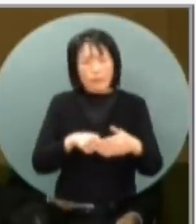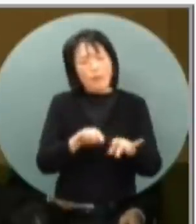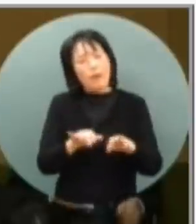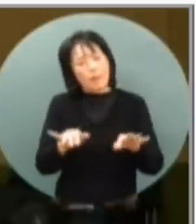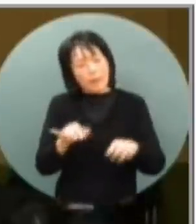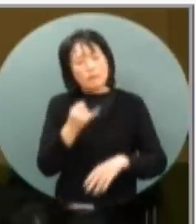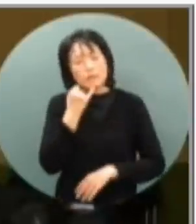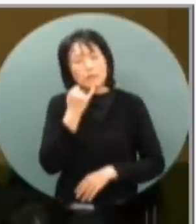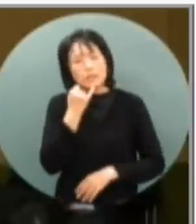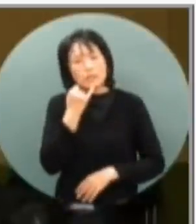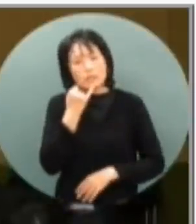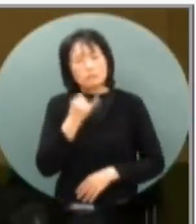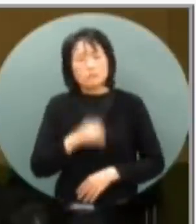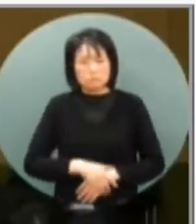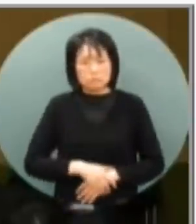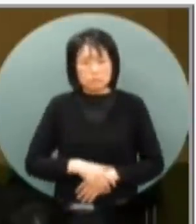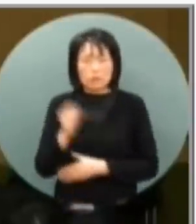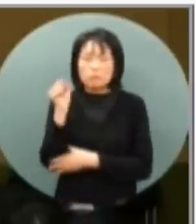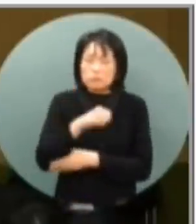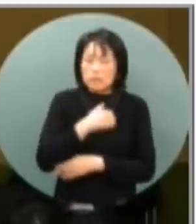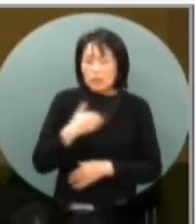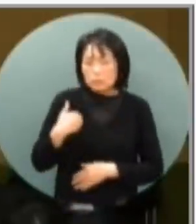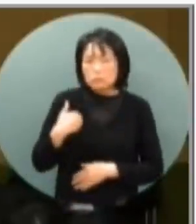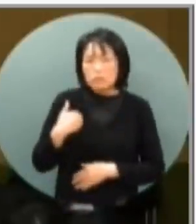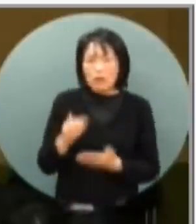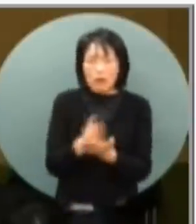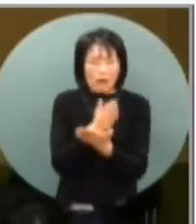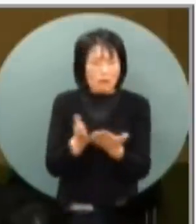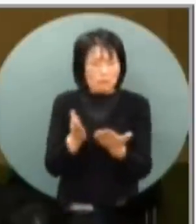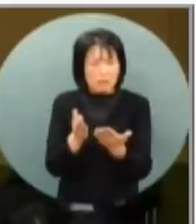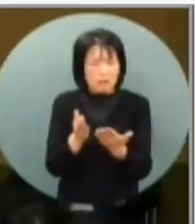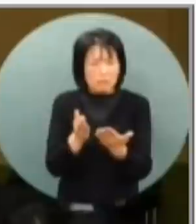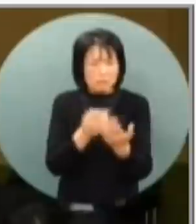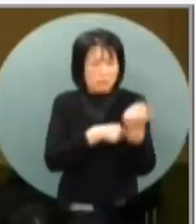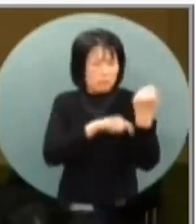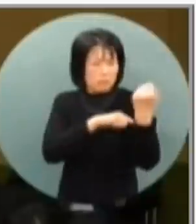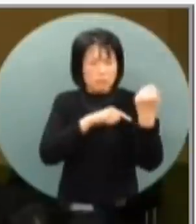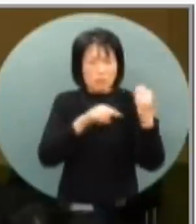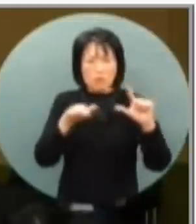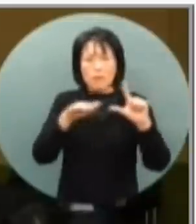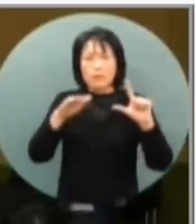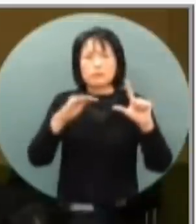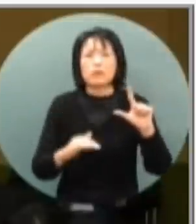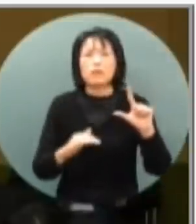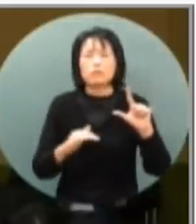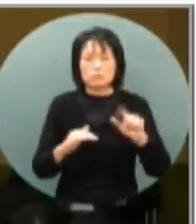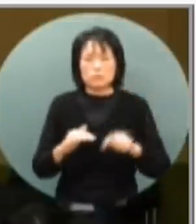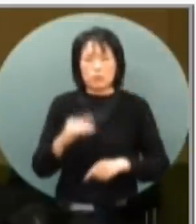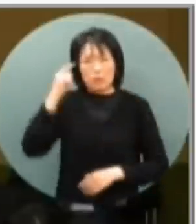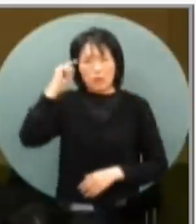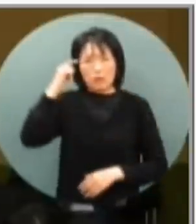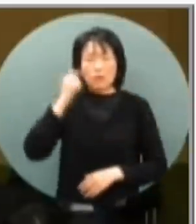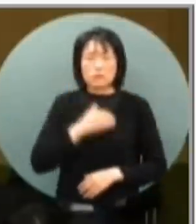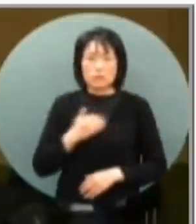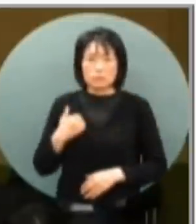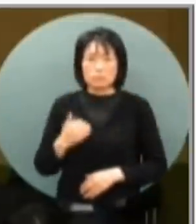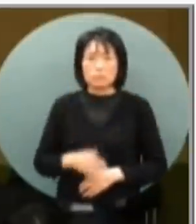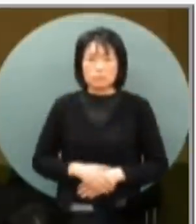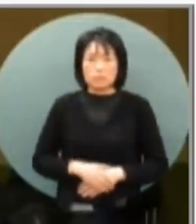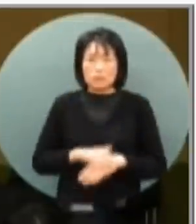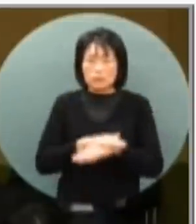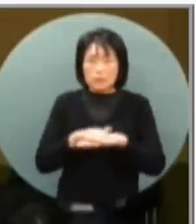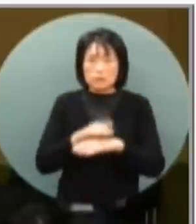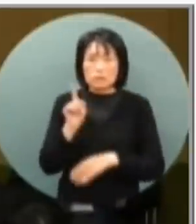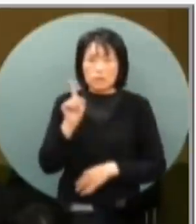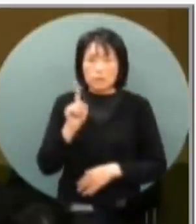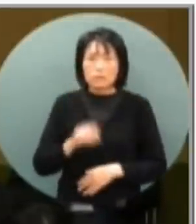るんじゃないかといったような安易に判断力を判断レベルを下げてしまうといったようなことも考えられるわけでございます。大切なの